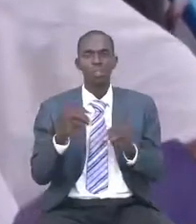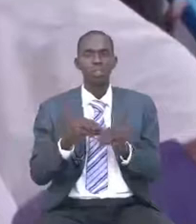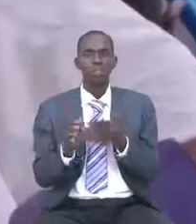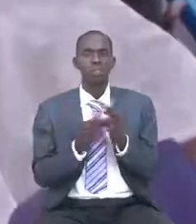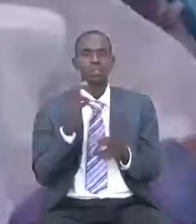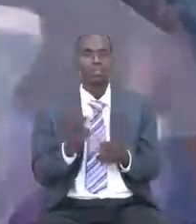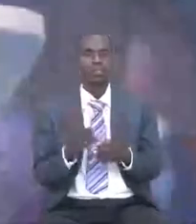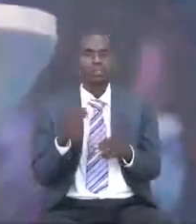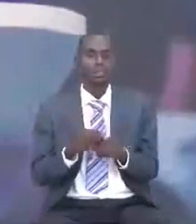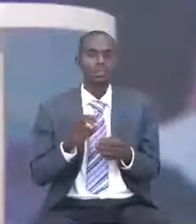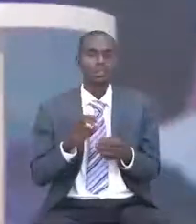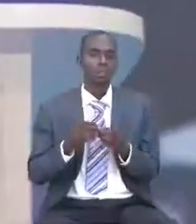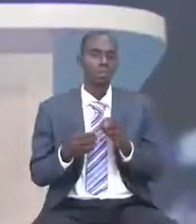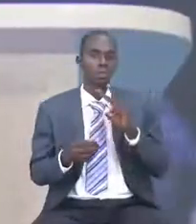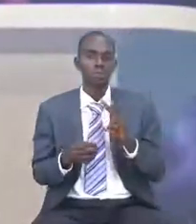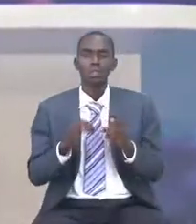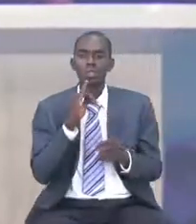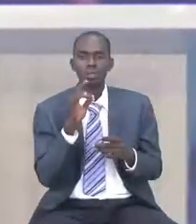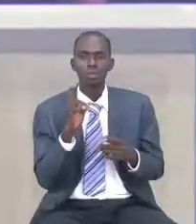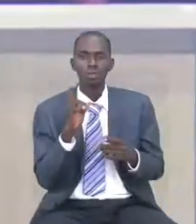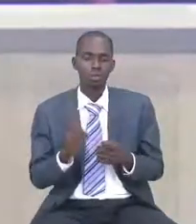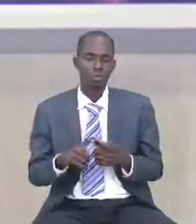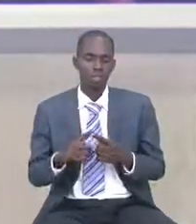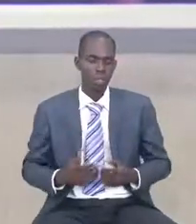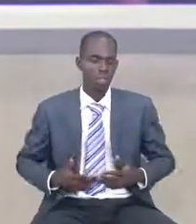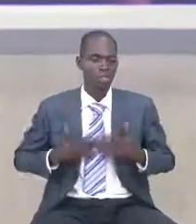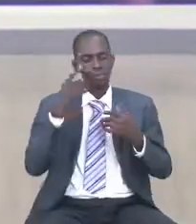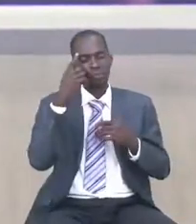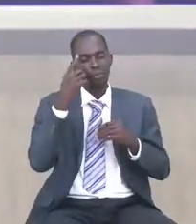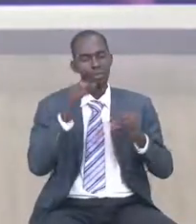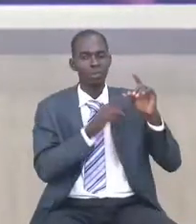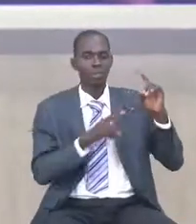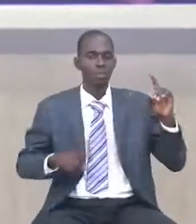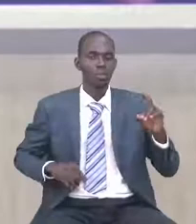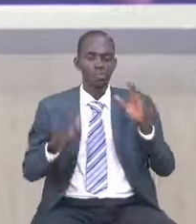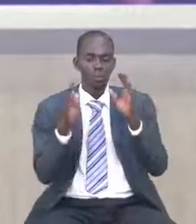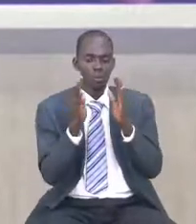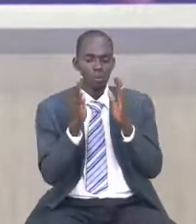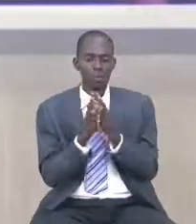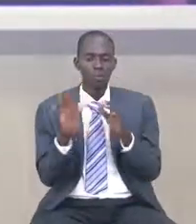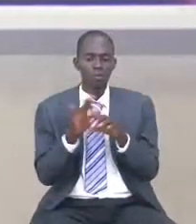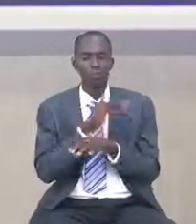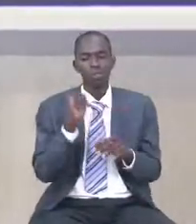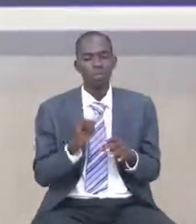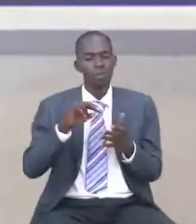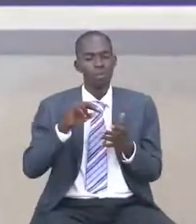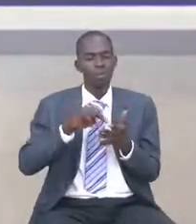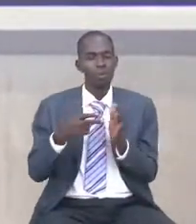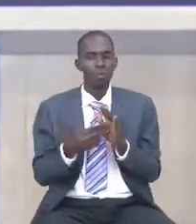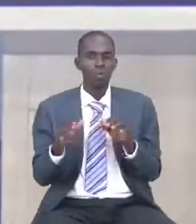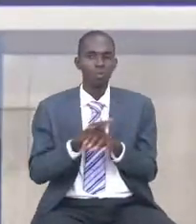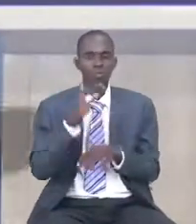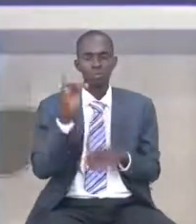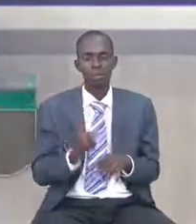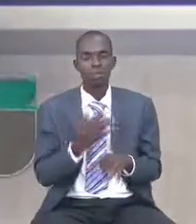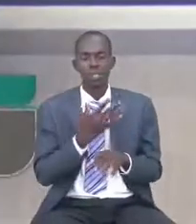pourvu au nom de Jésus. Deuxième élément, c'est vivre pour le Seigneur dans la